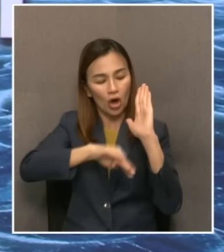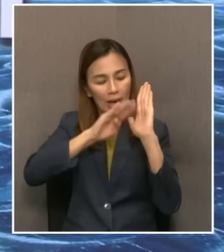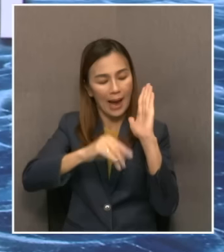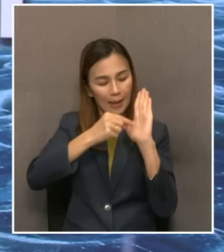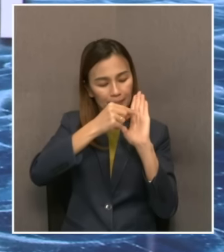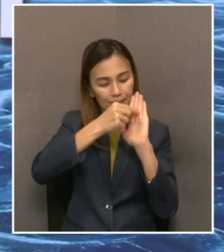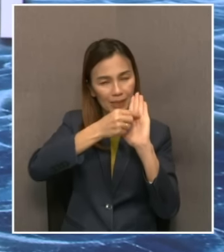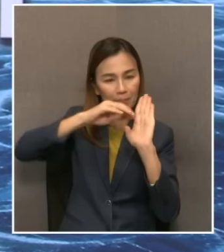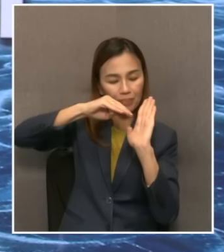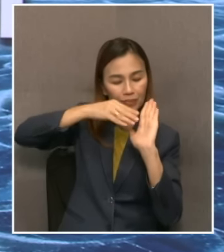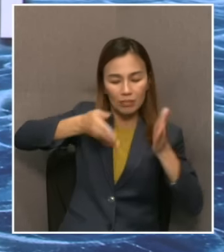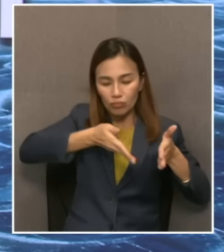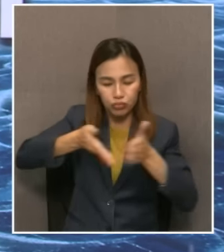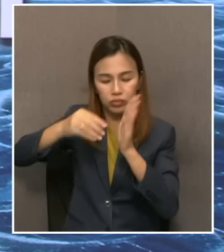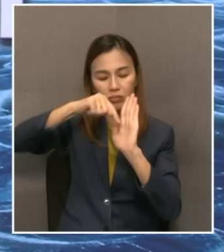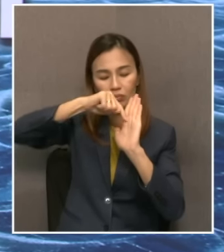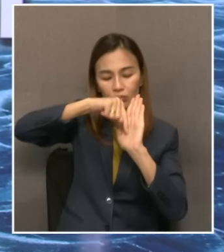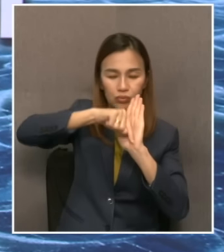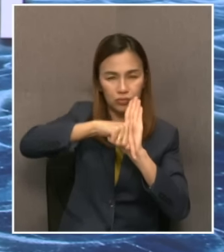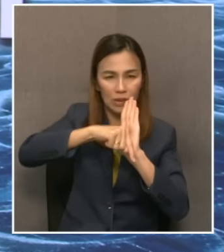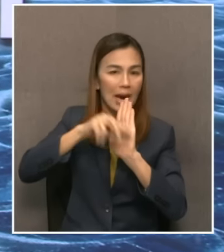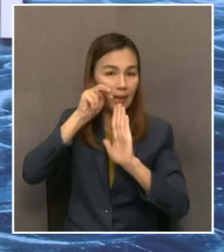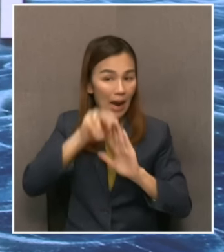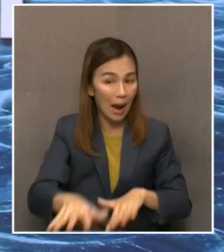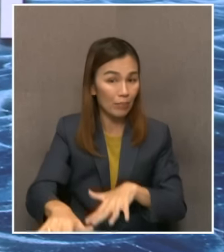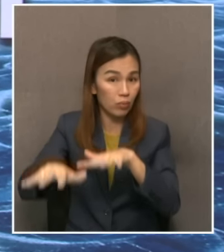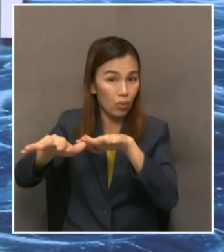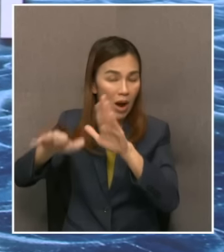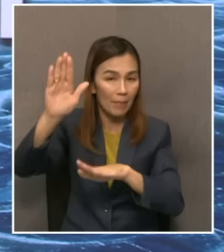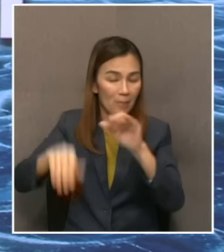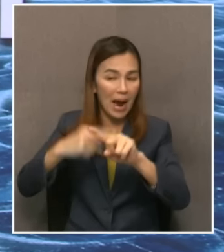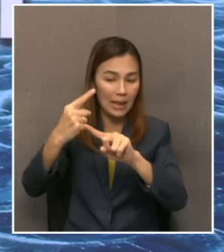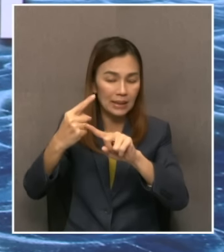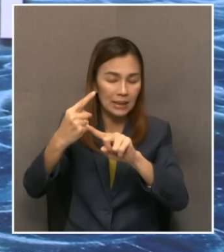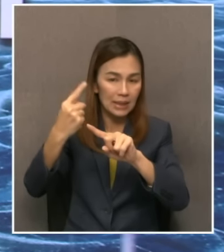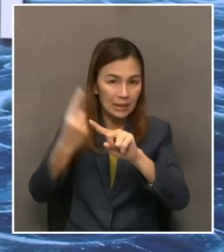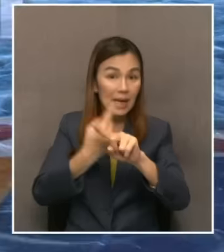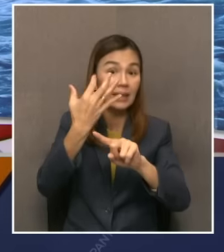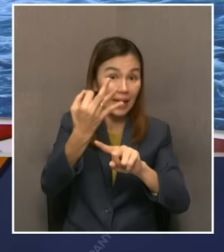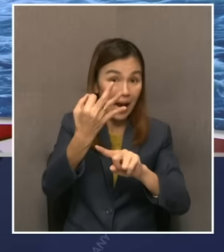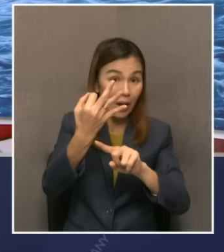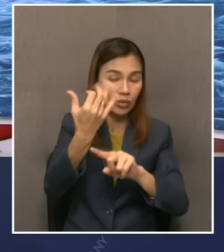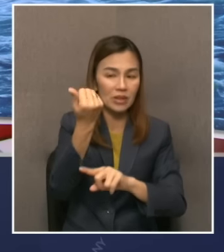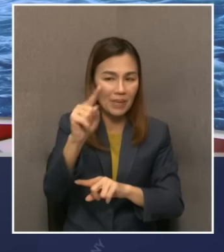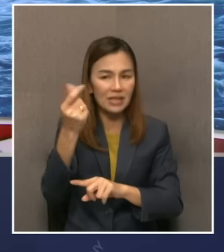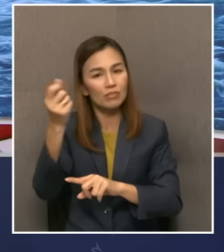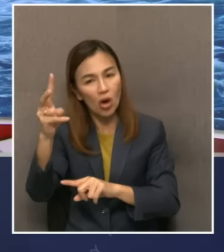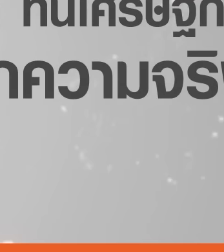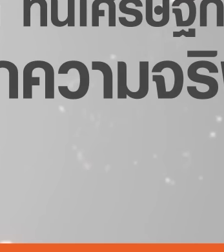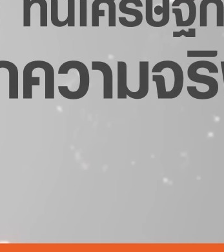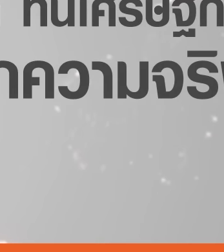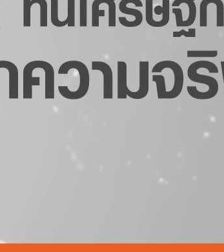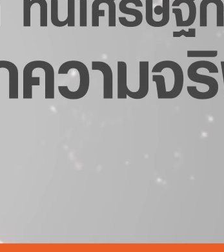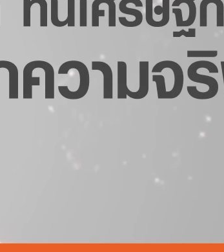น่าจะมีระดับน้ำที่เพิ่มสูงขึ้นตั้งแต่ช่วงกลางเดือนกันยายนนี้เป็นต้นไปด้วยค่ะ ขอบคุณคุณพลอยนะ